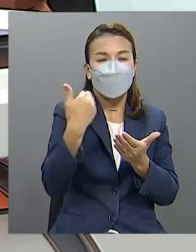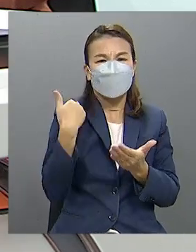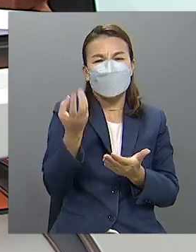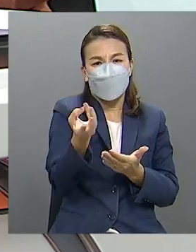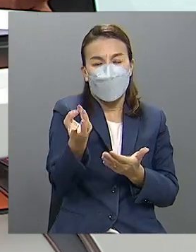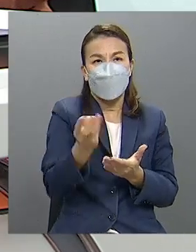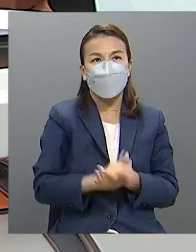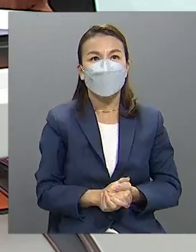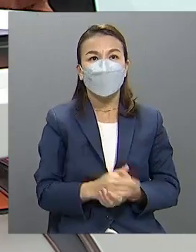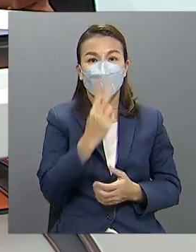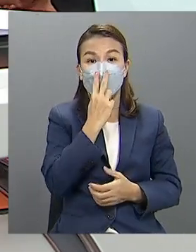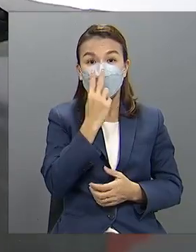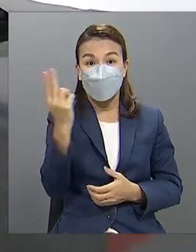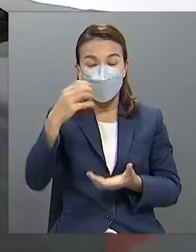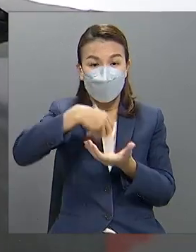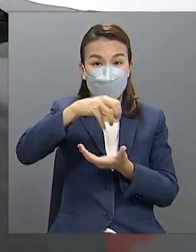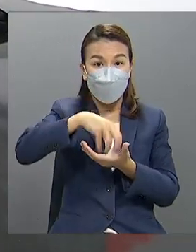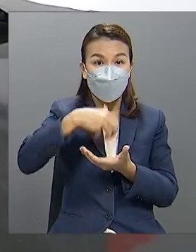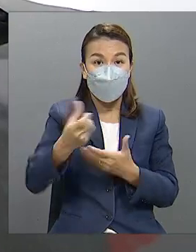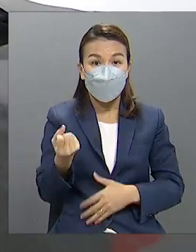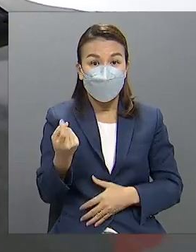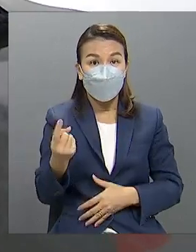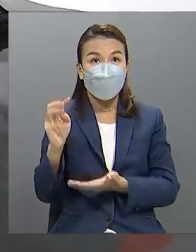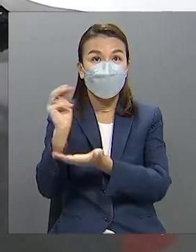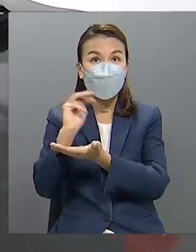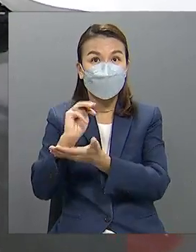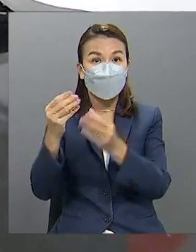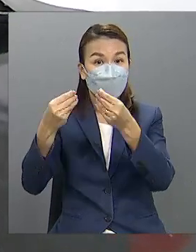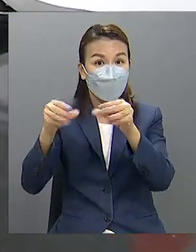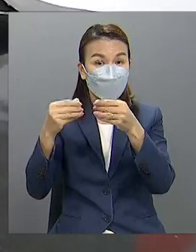พันธ์รายงานสดเข้ามาจากมูลนิธิกระจกเงาค่ะเชิญค่ะ